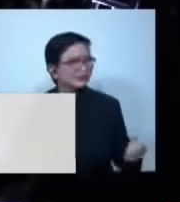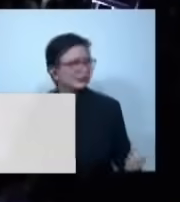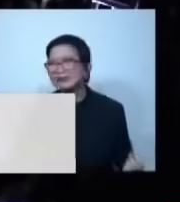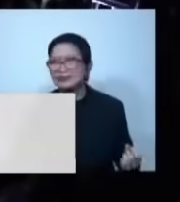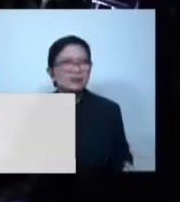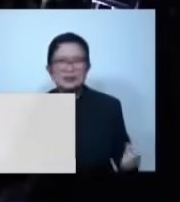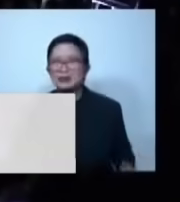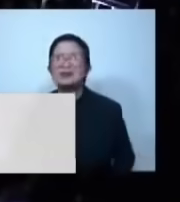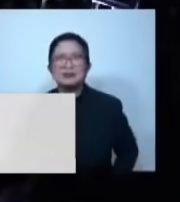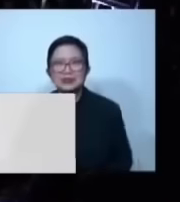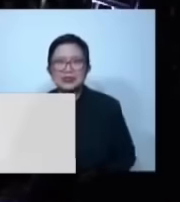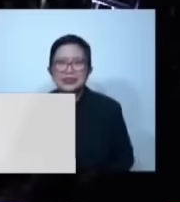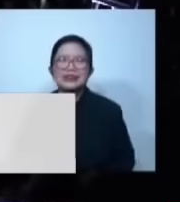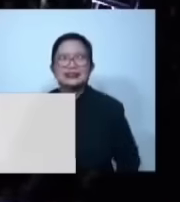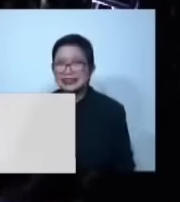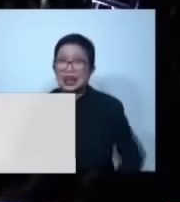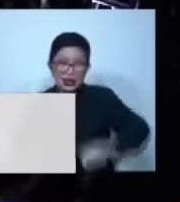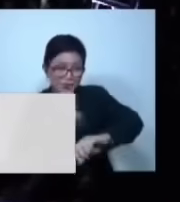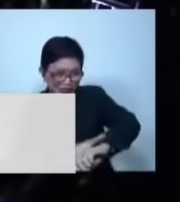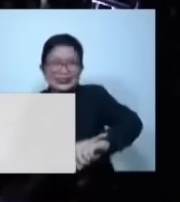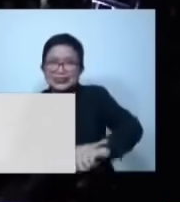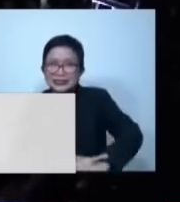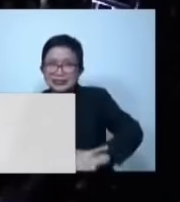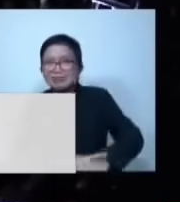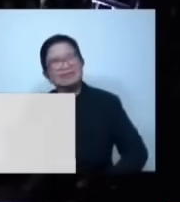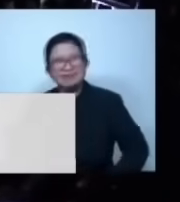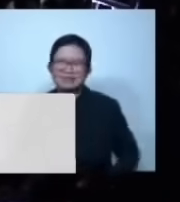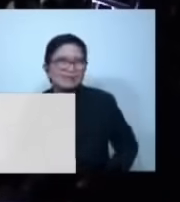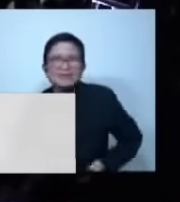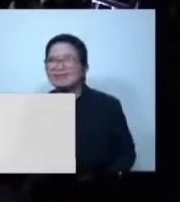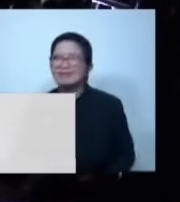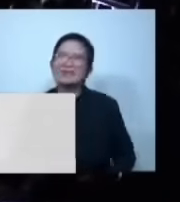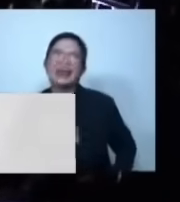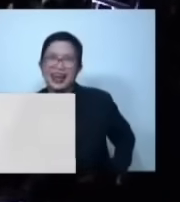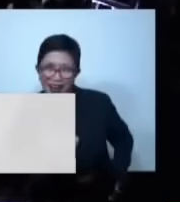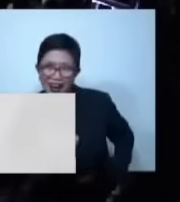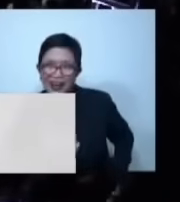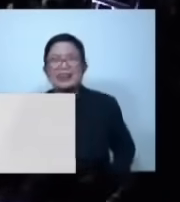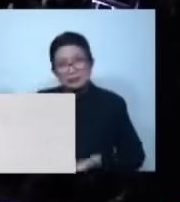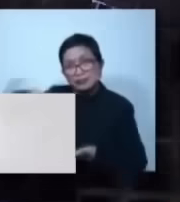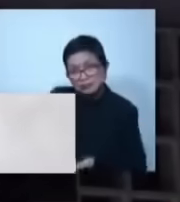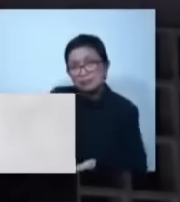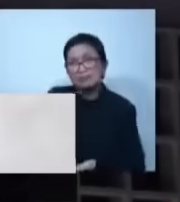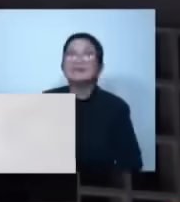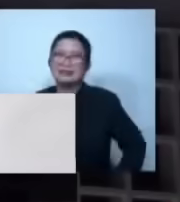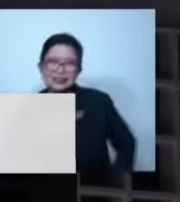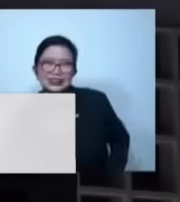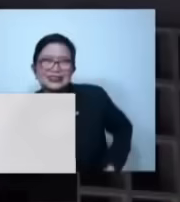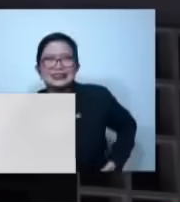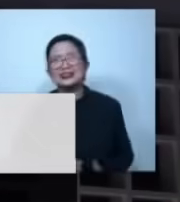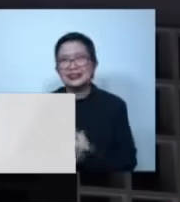Indonesia Tiba Waktunya untuk gunakan hak pilih kita Salurkan